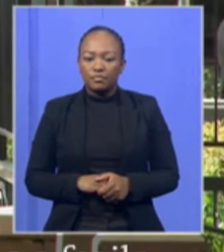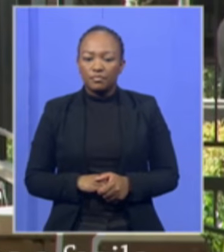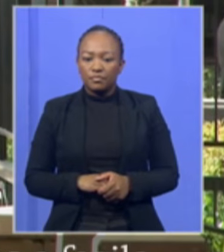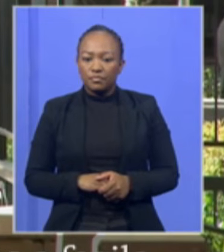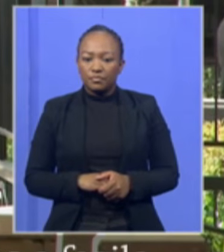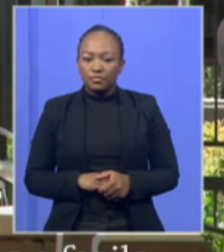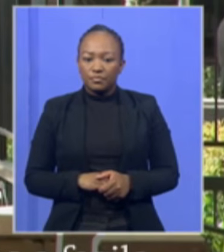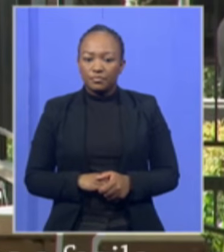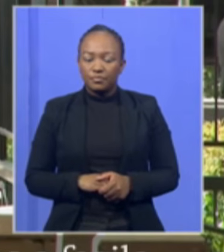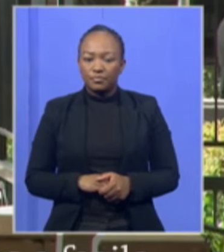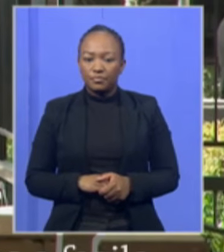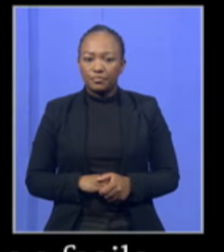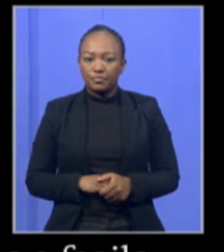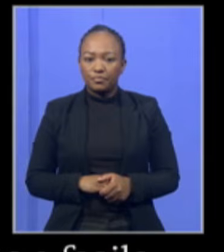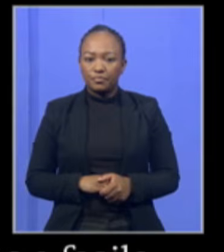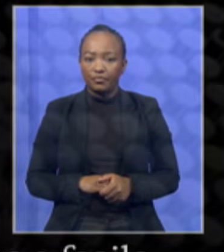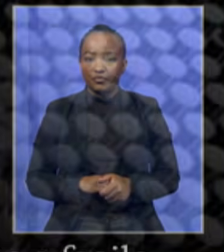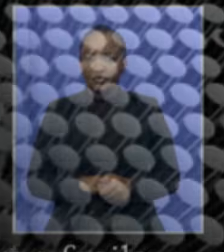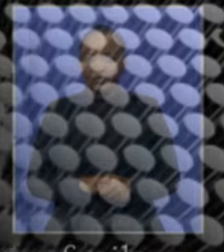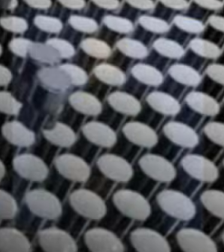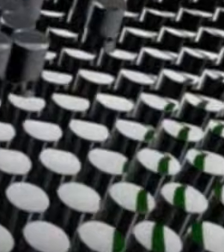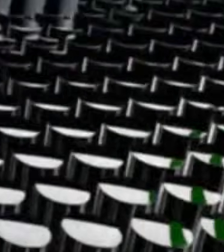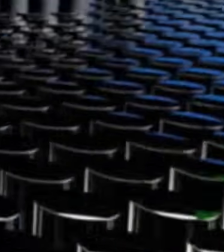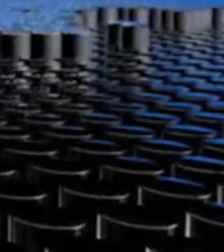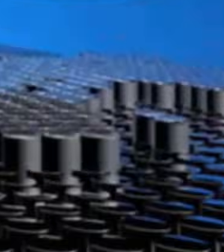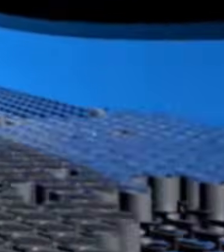SABC Bloemfontein.